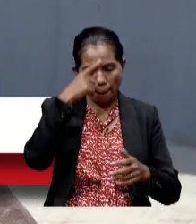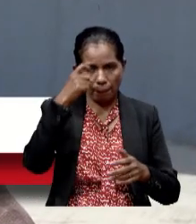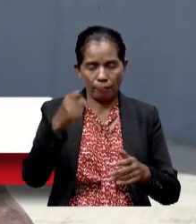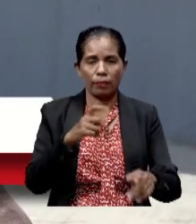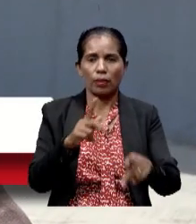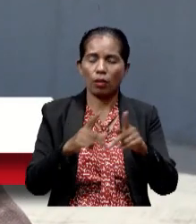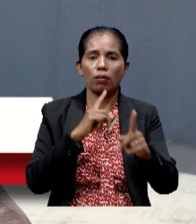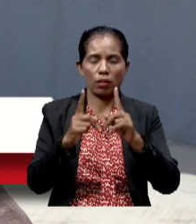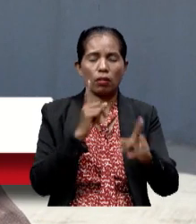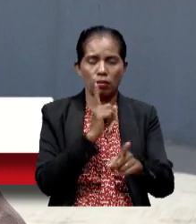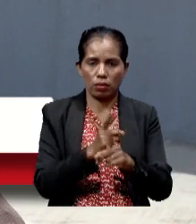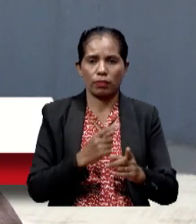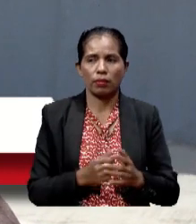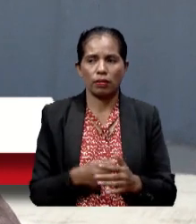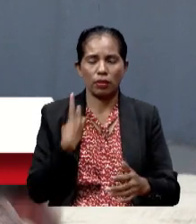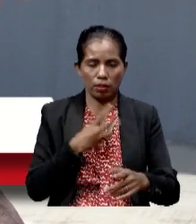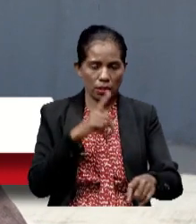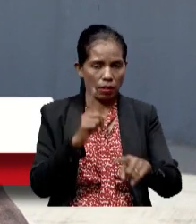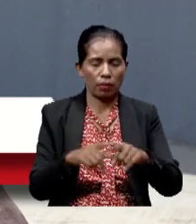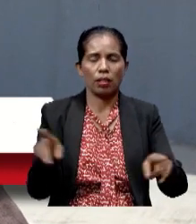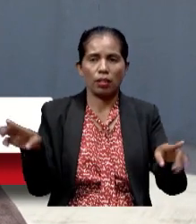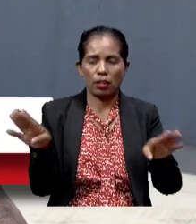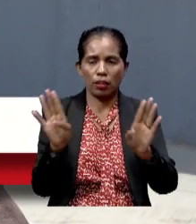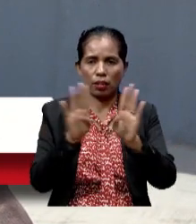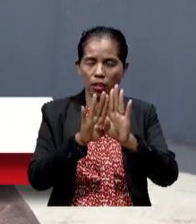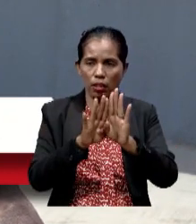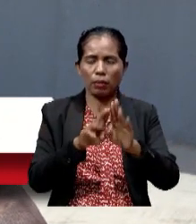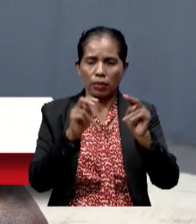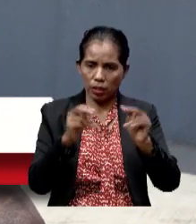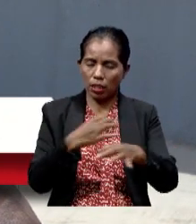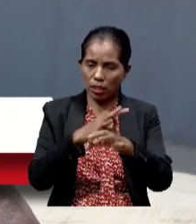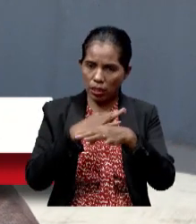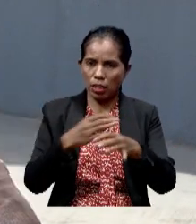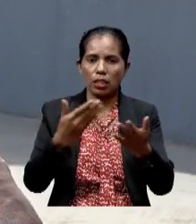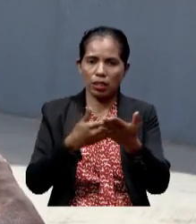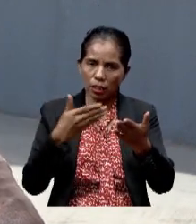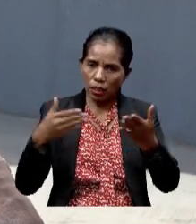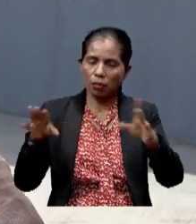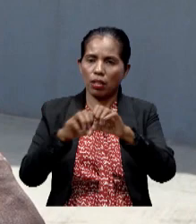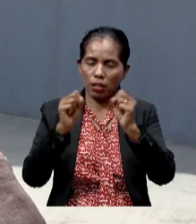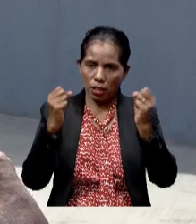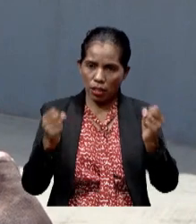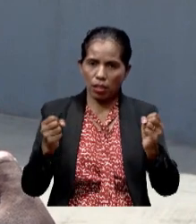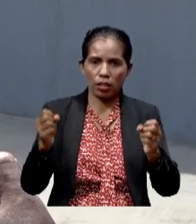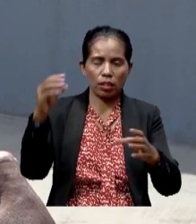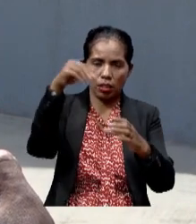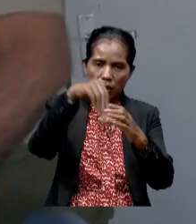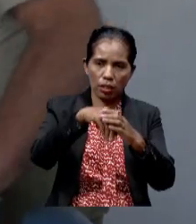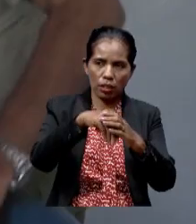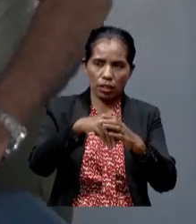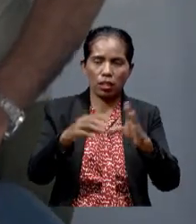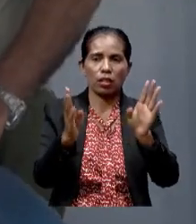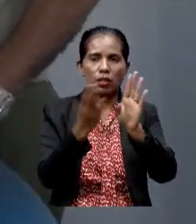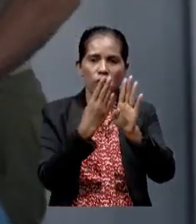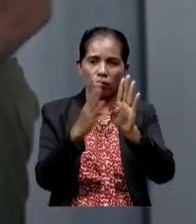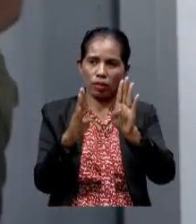razão. Ita la bele be taka. Persija hari ini equipamento balu kan so. Equipamento balu ne bema kaya ormatan,